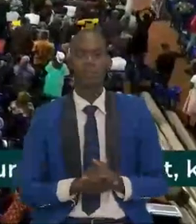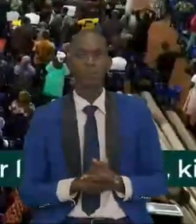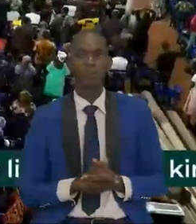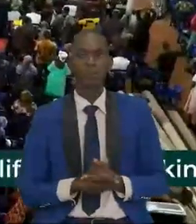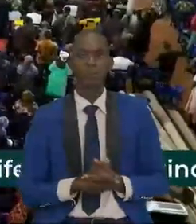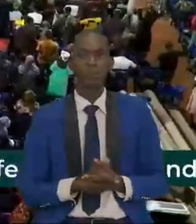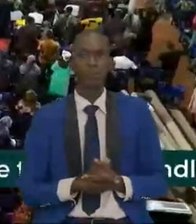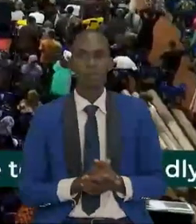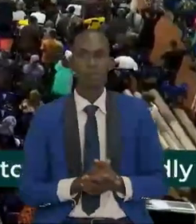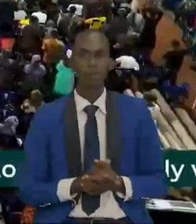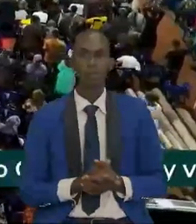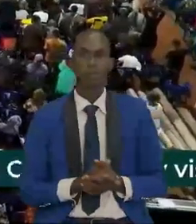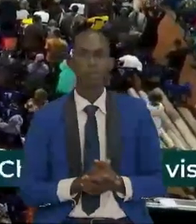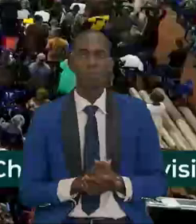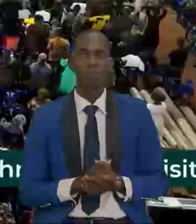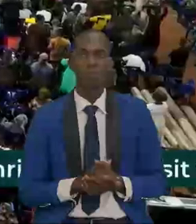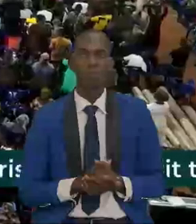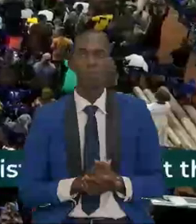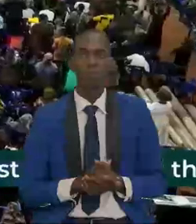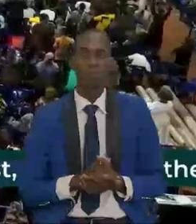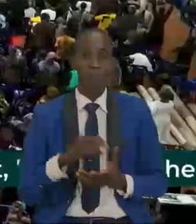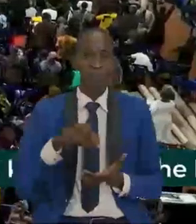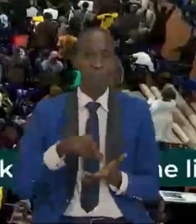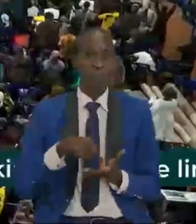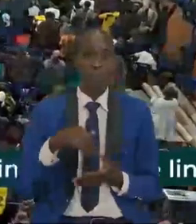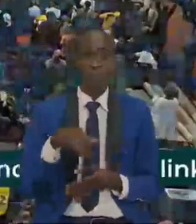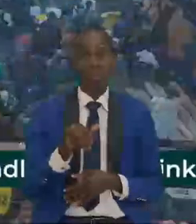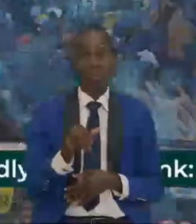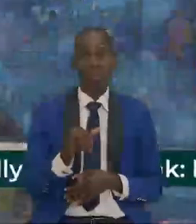prié. Et c'est le salut là que vous avez reçu maintenant.